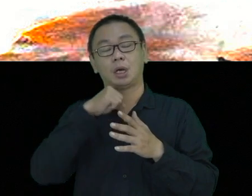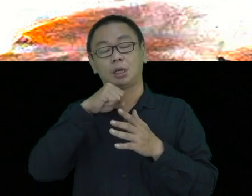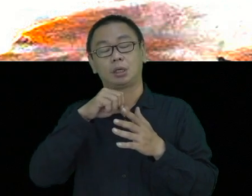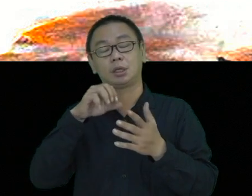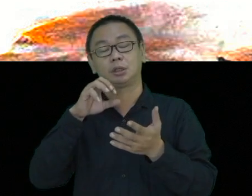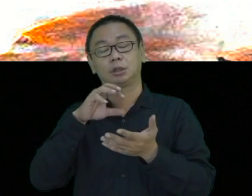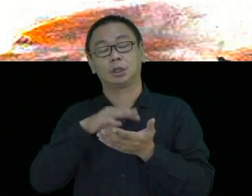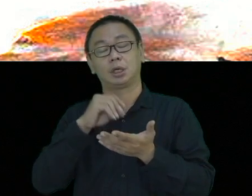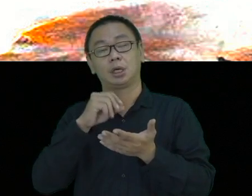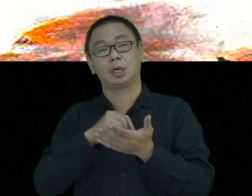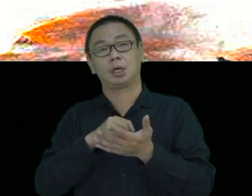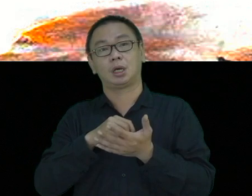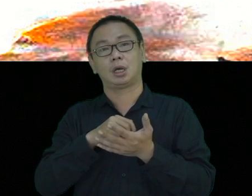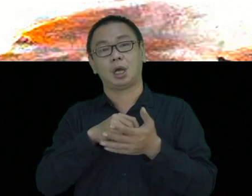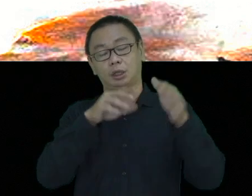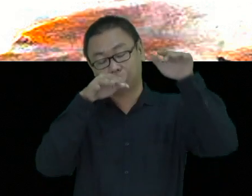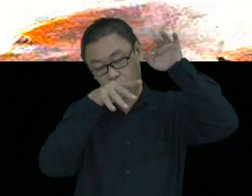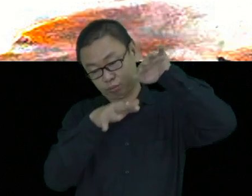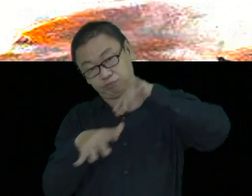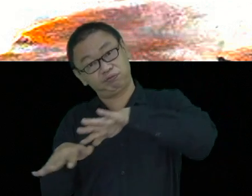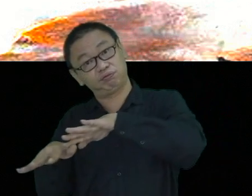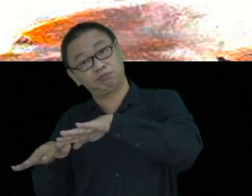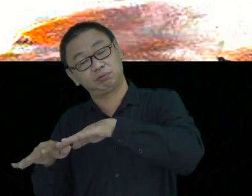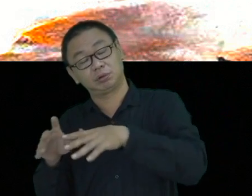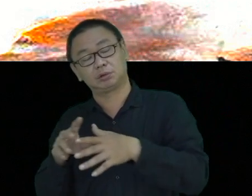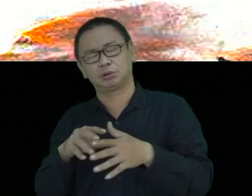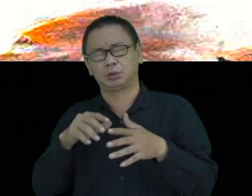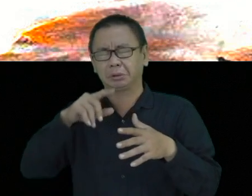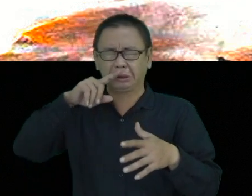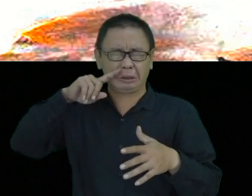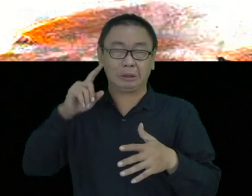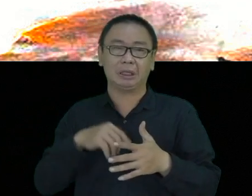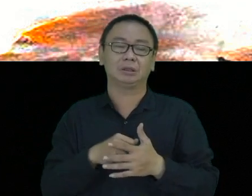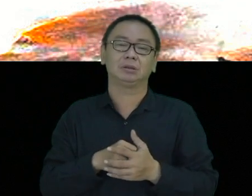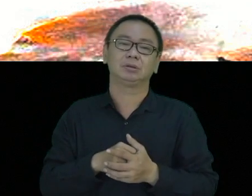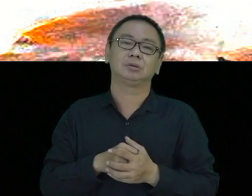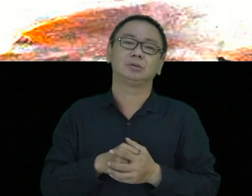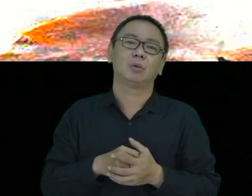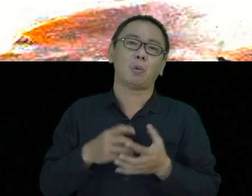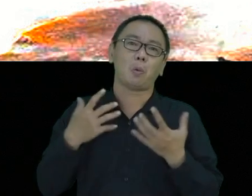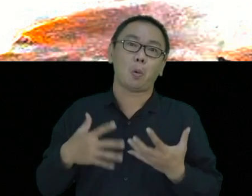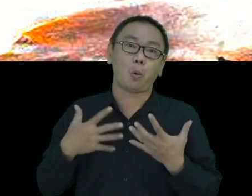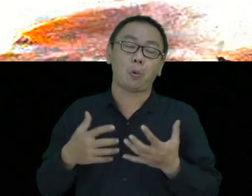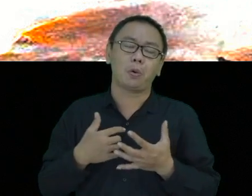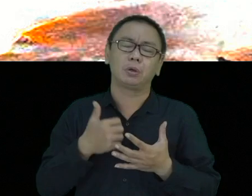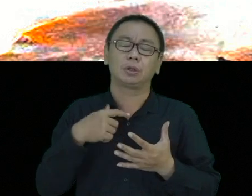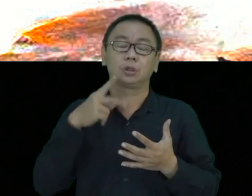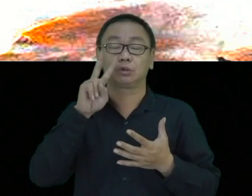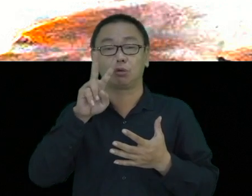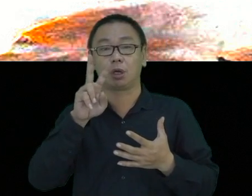ganas. Dan yang kedua, kita juga bisa melihat,